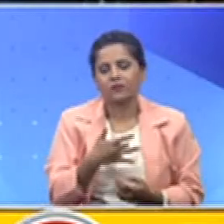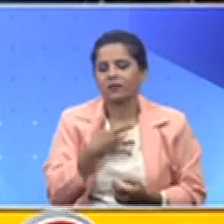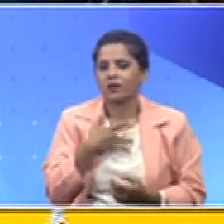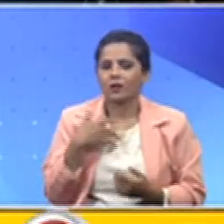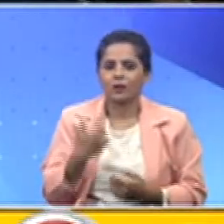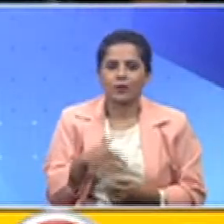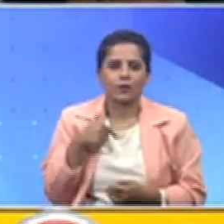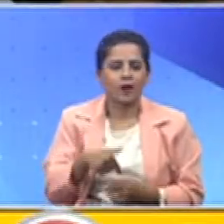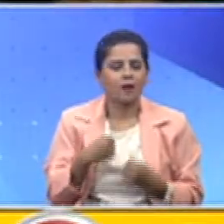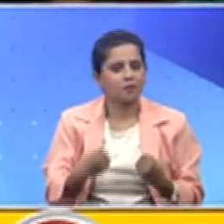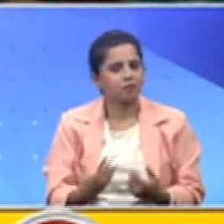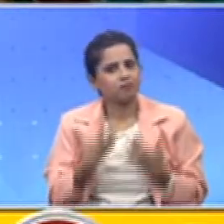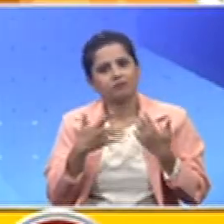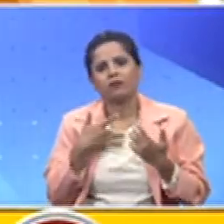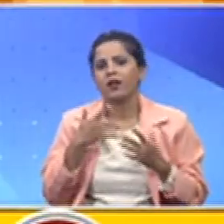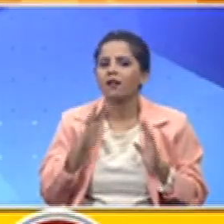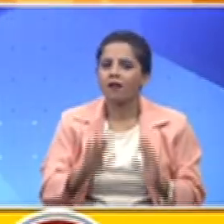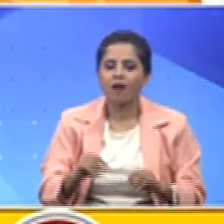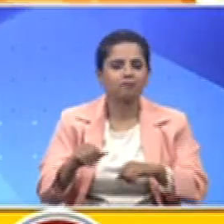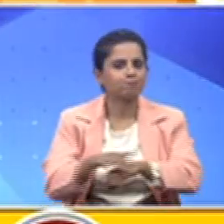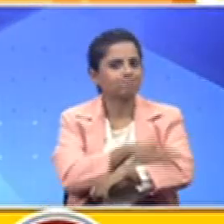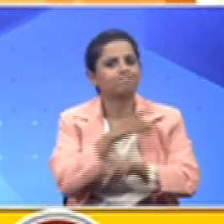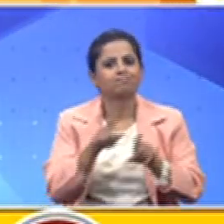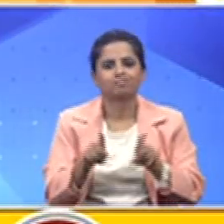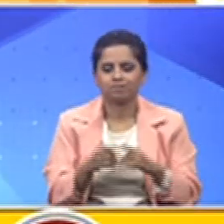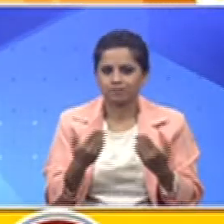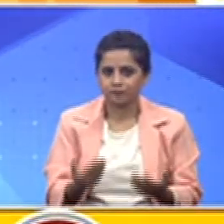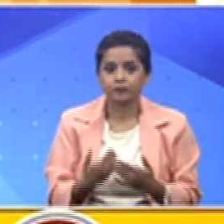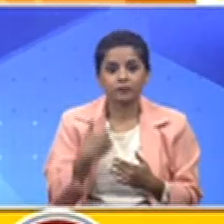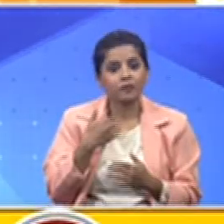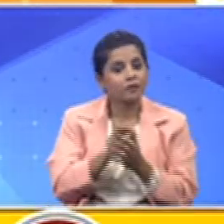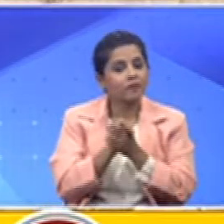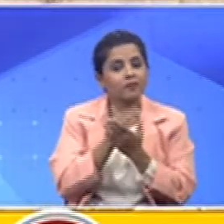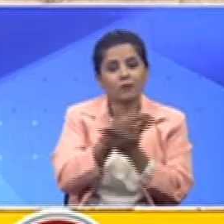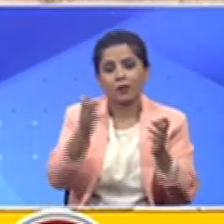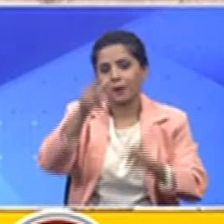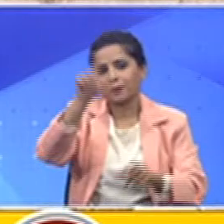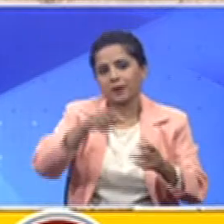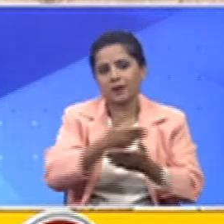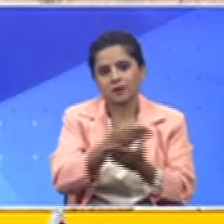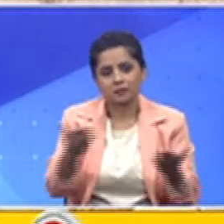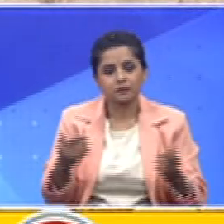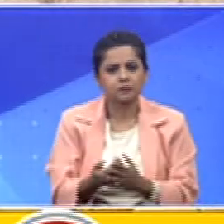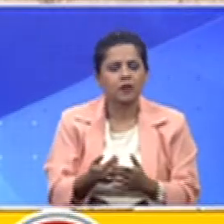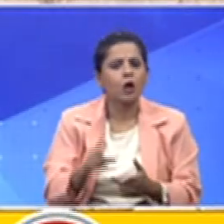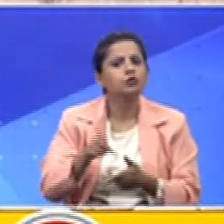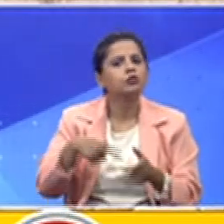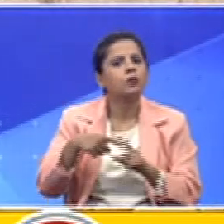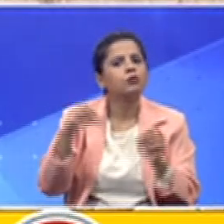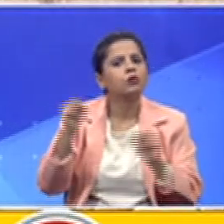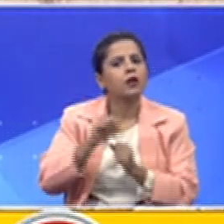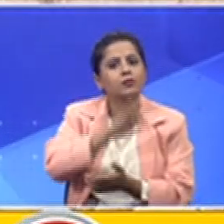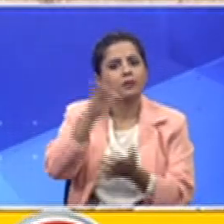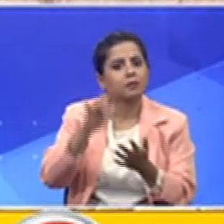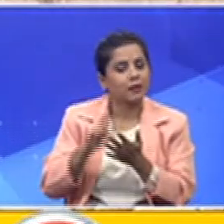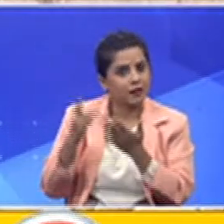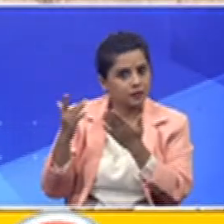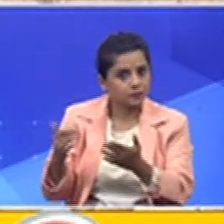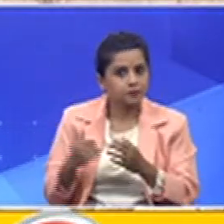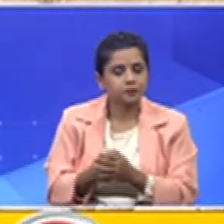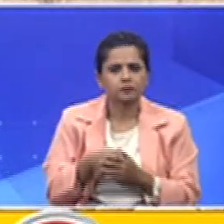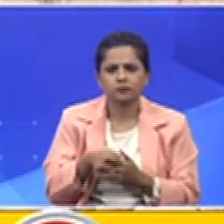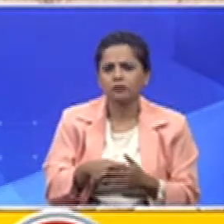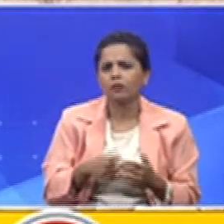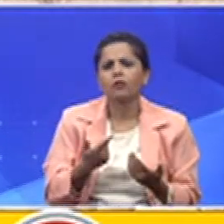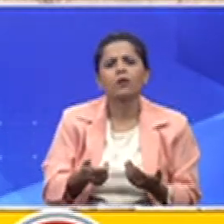में बहुत प्रेरक है। मेरे प्यारे देशवासियों, जम्मू कश्मीर में